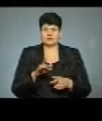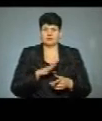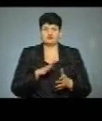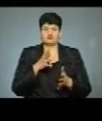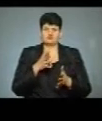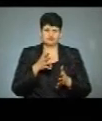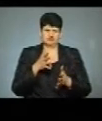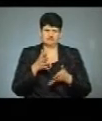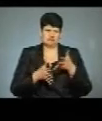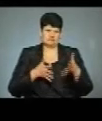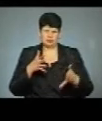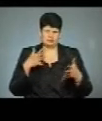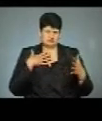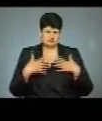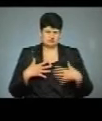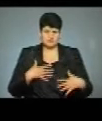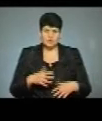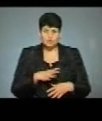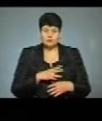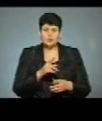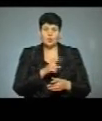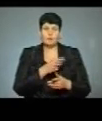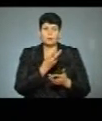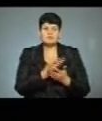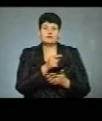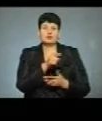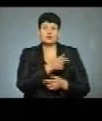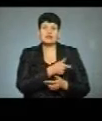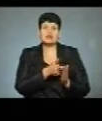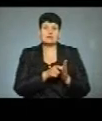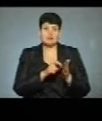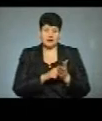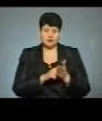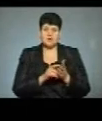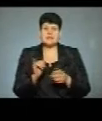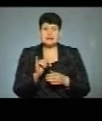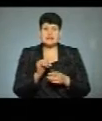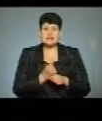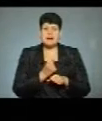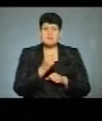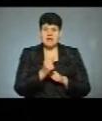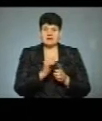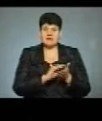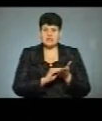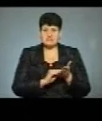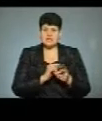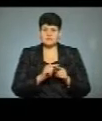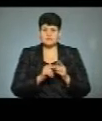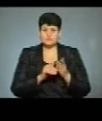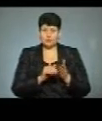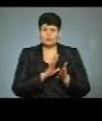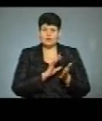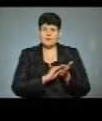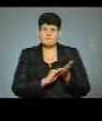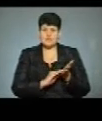був весь. Ми його помістили в ту кімнату. В направленні, яке написала швидка, було